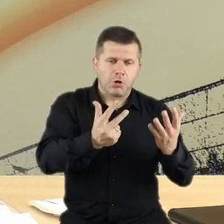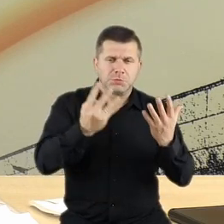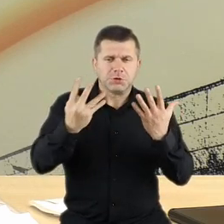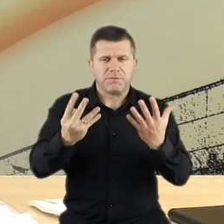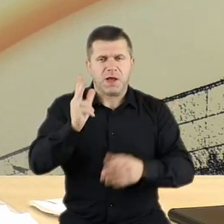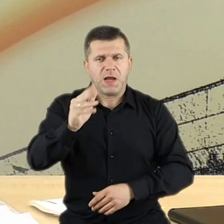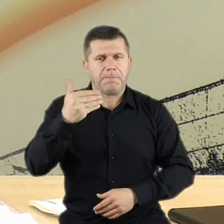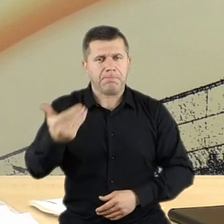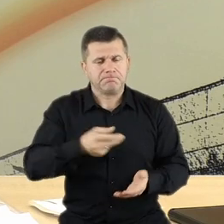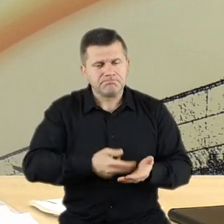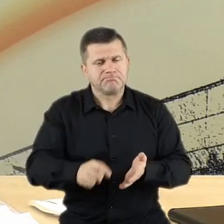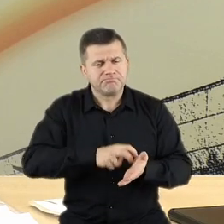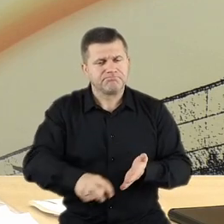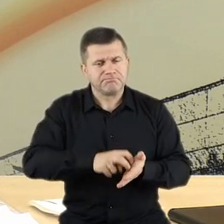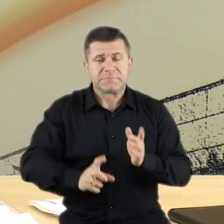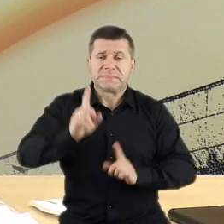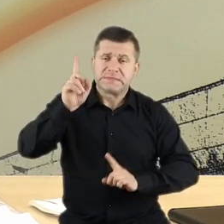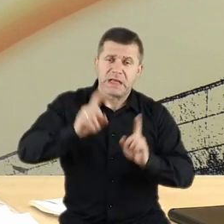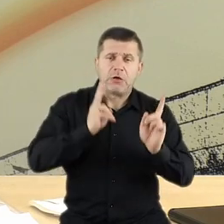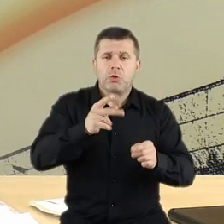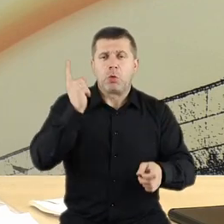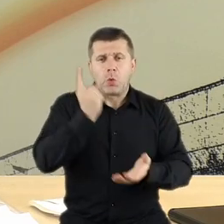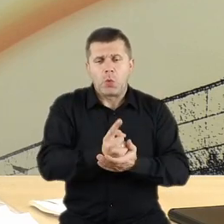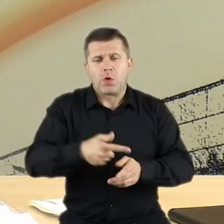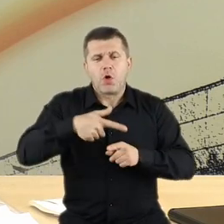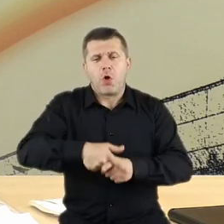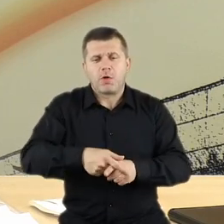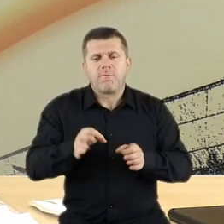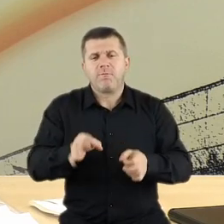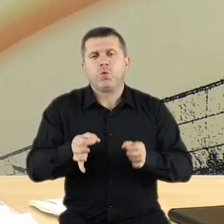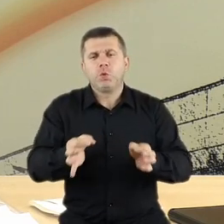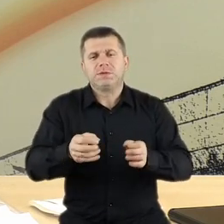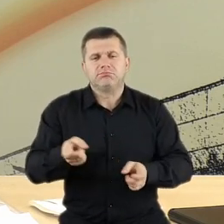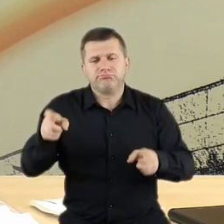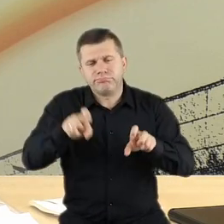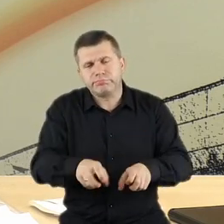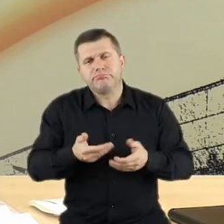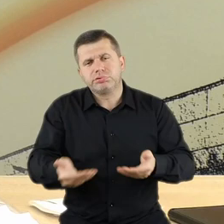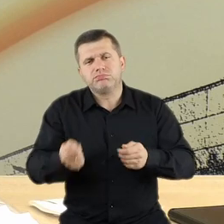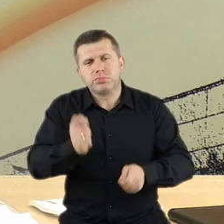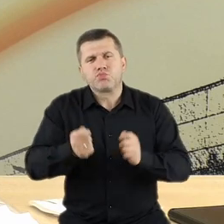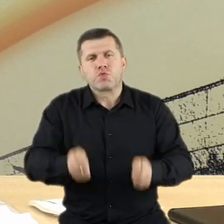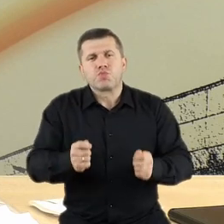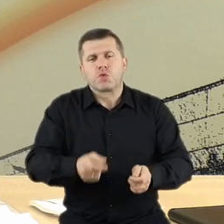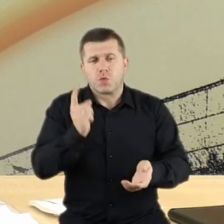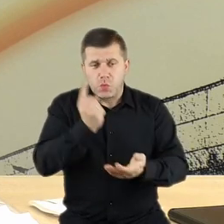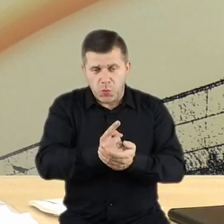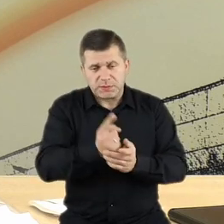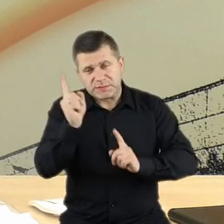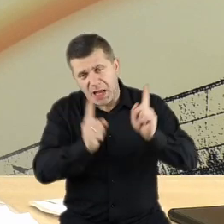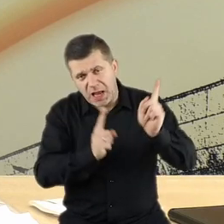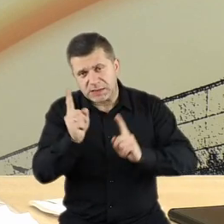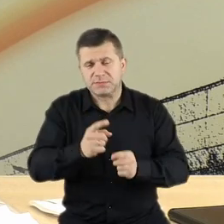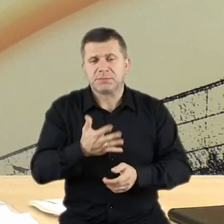No czasami tam gdzieś zabrał się na furmankę jak ktoś jakiś gospodarz jechał wozem dziś Star